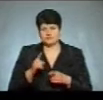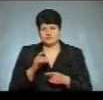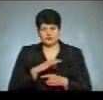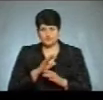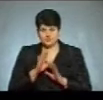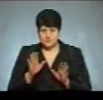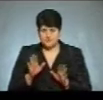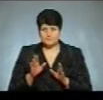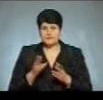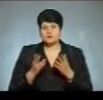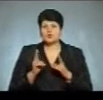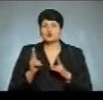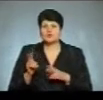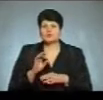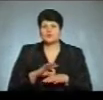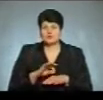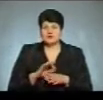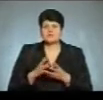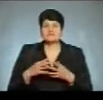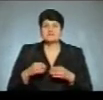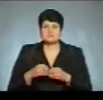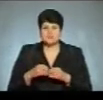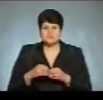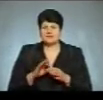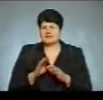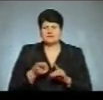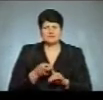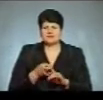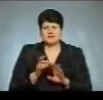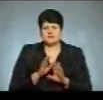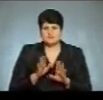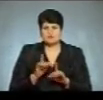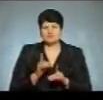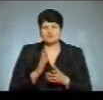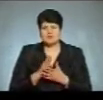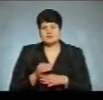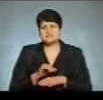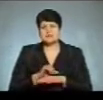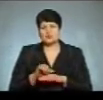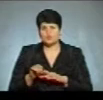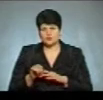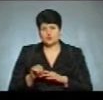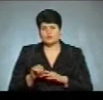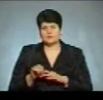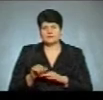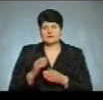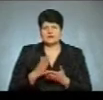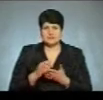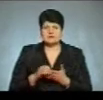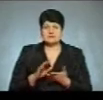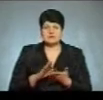коли хтось хворіє в сім'ї, і навіть незалежно від того, що є за кордоном і є